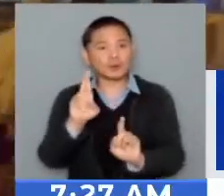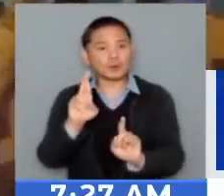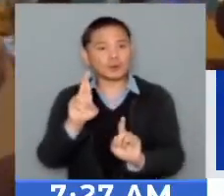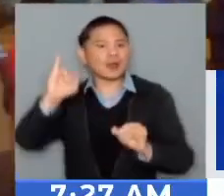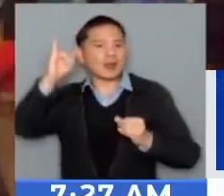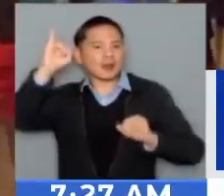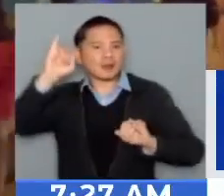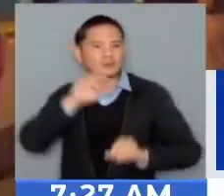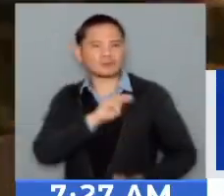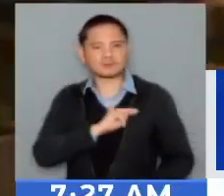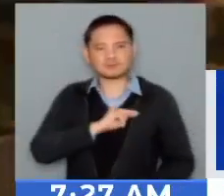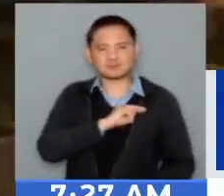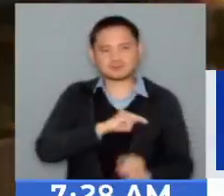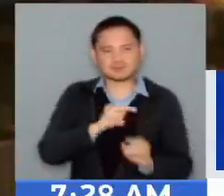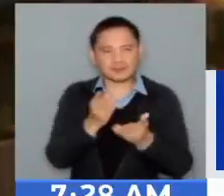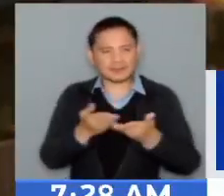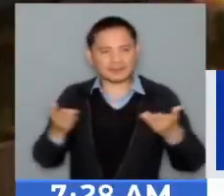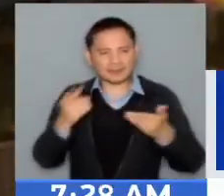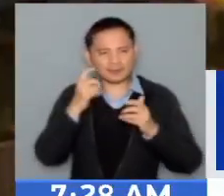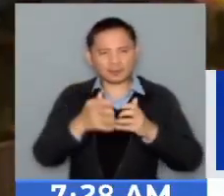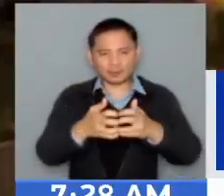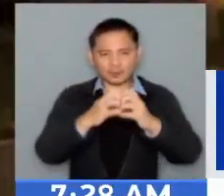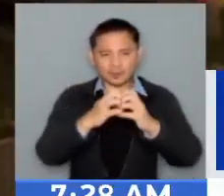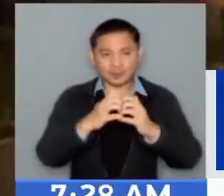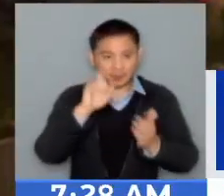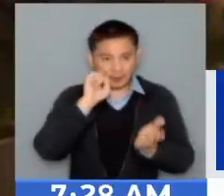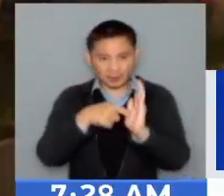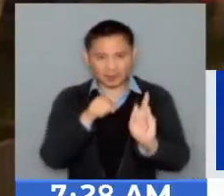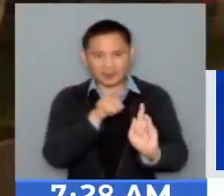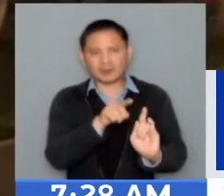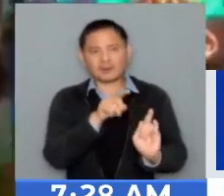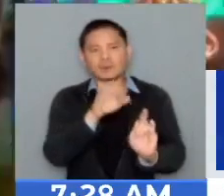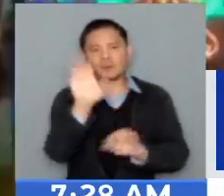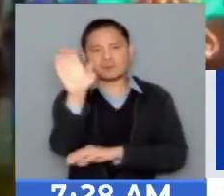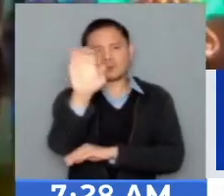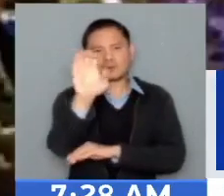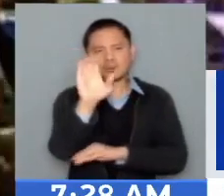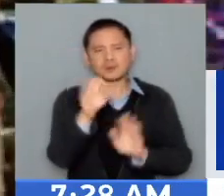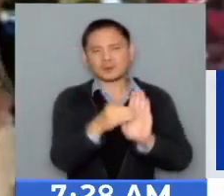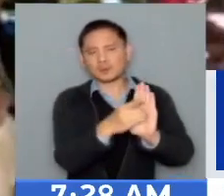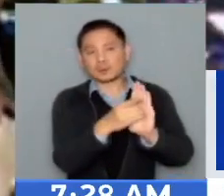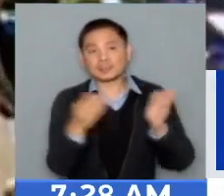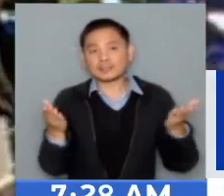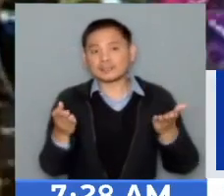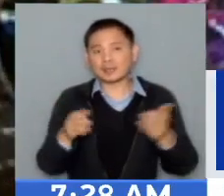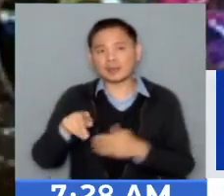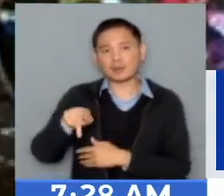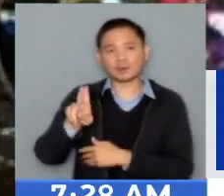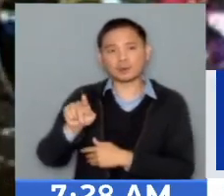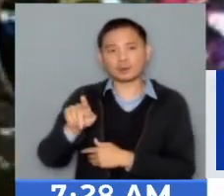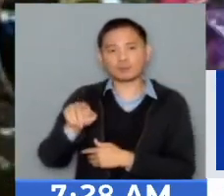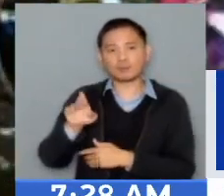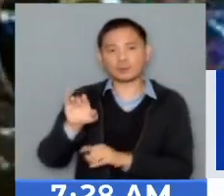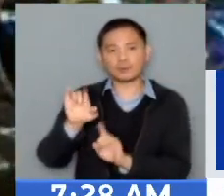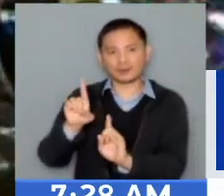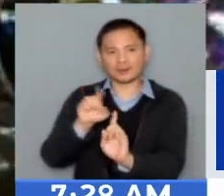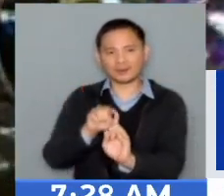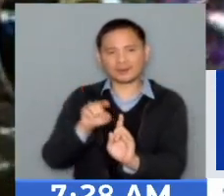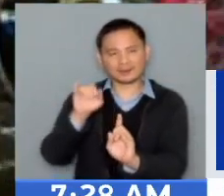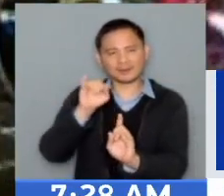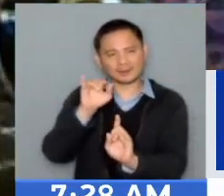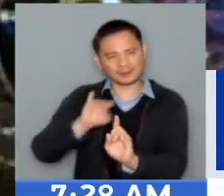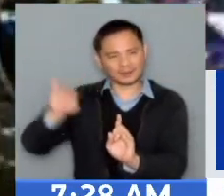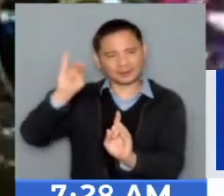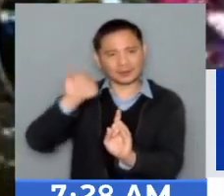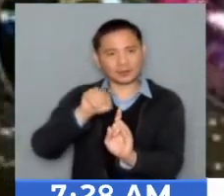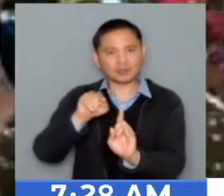Pinailawan na rin ang Christmas display sa munisipyo ng Pagudpud, Ilocos Norte. Tampok dyan ang malalaking parol na gawa sa indigenous